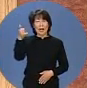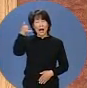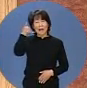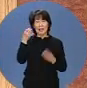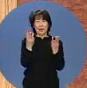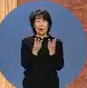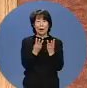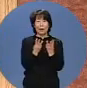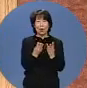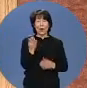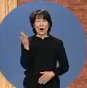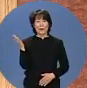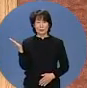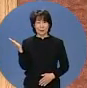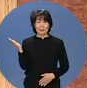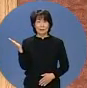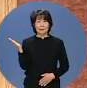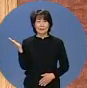話